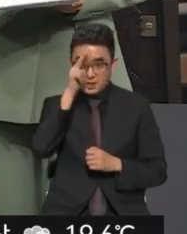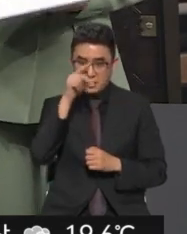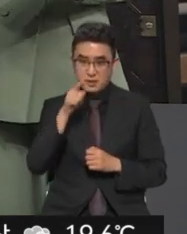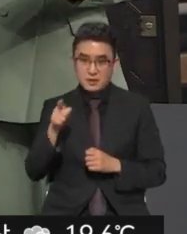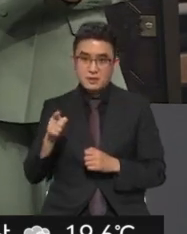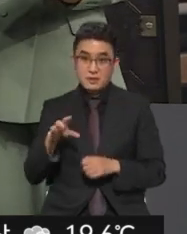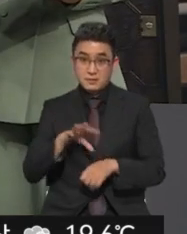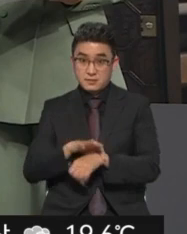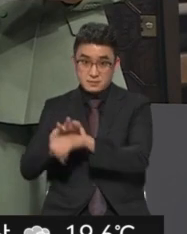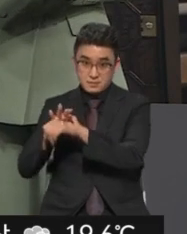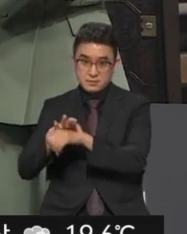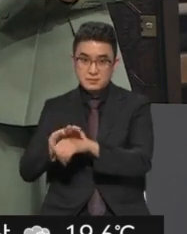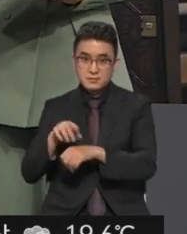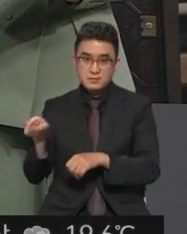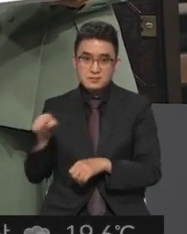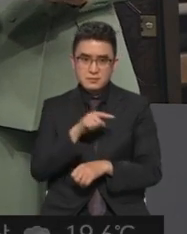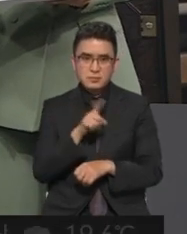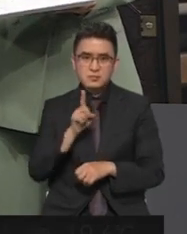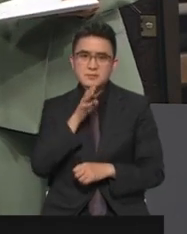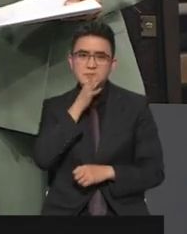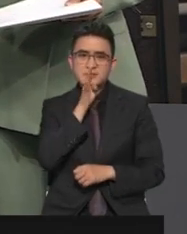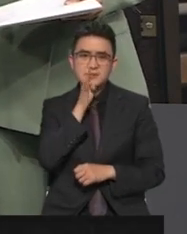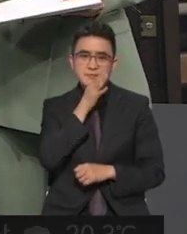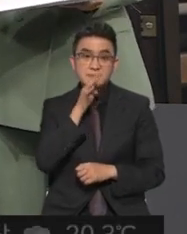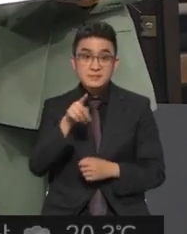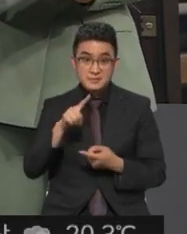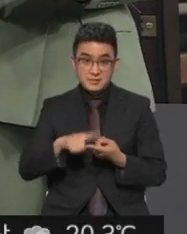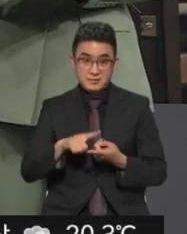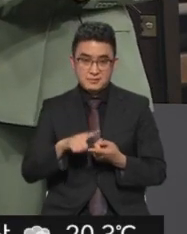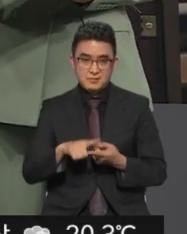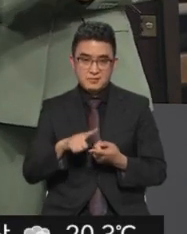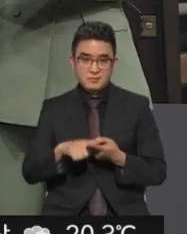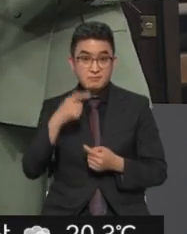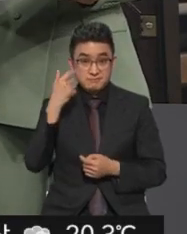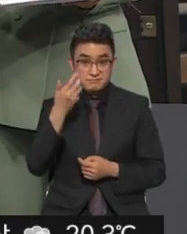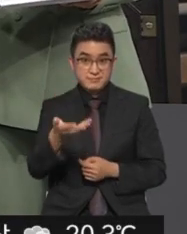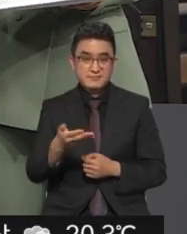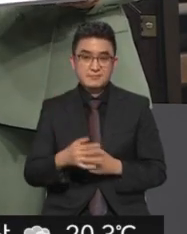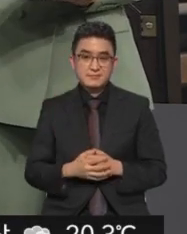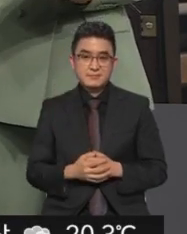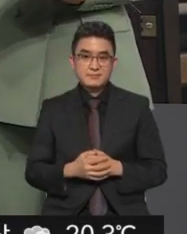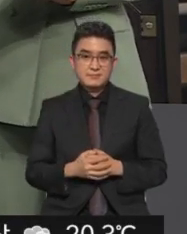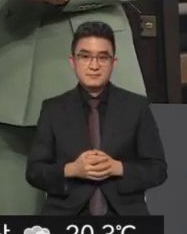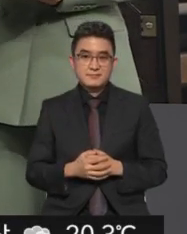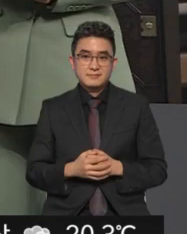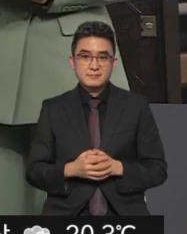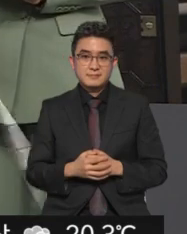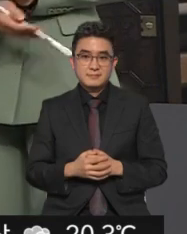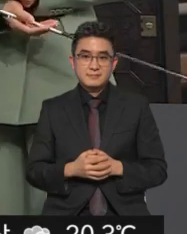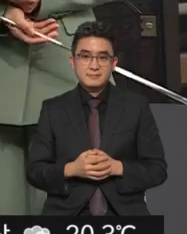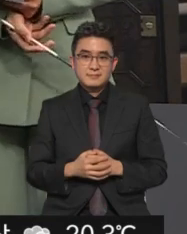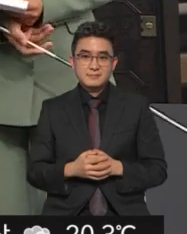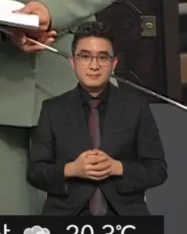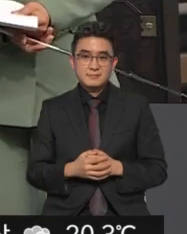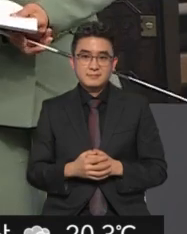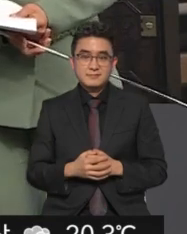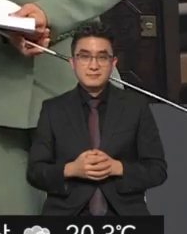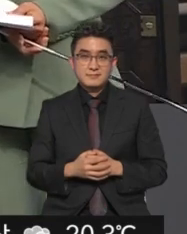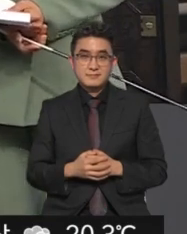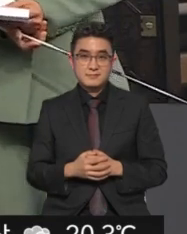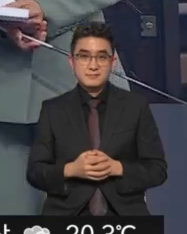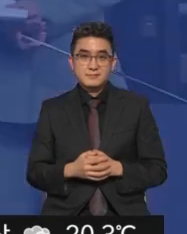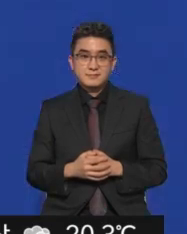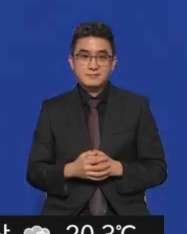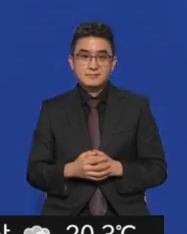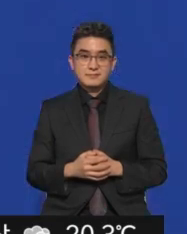한 진술 중에서 어떤게 더 진실에 가깝겠느냐라고 묻기도 했는데 당연히 후자가 조작이라는 취지입니다